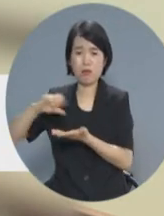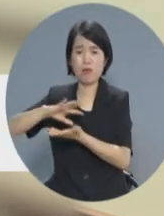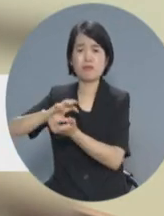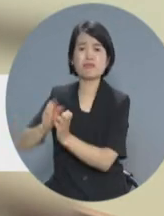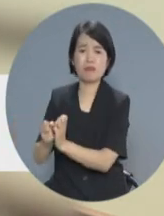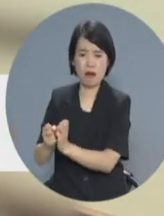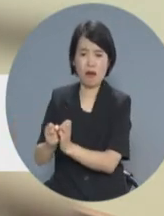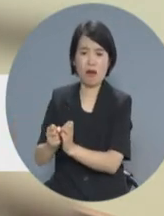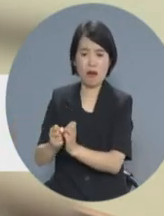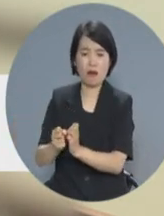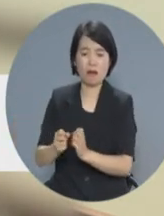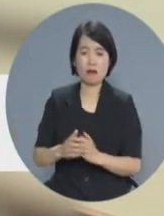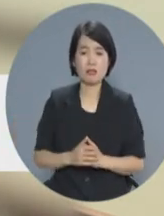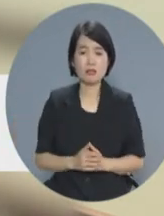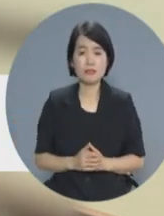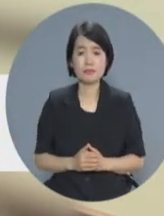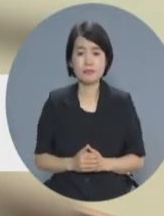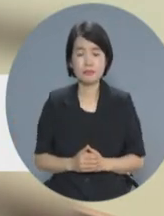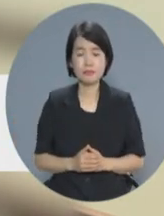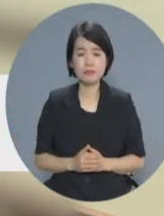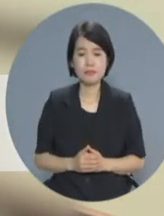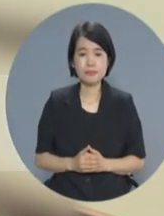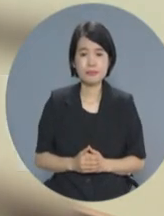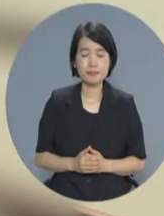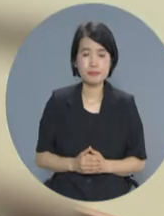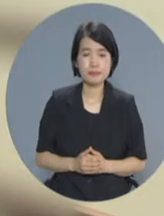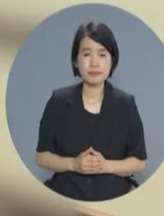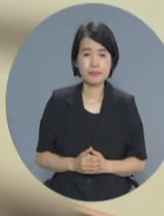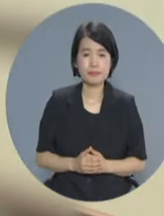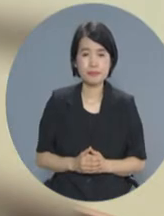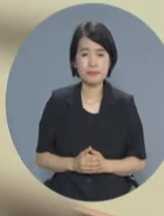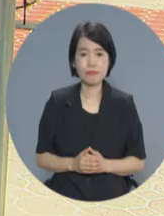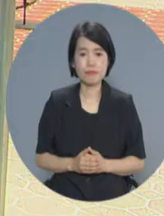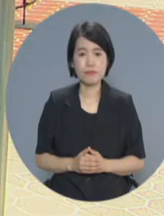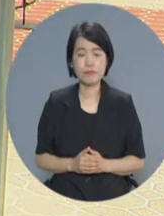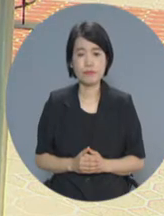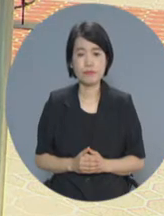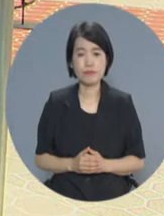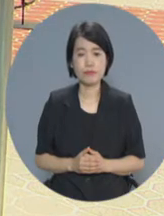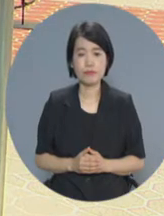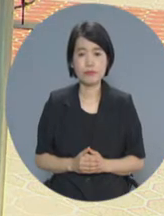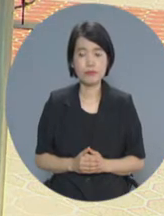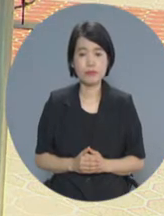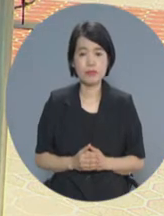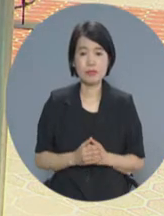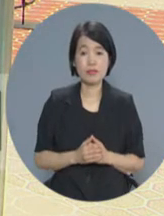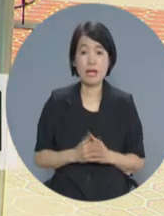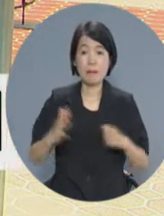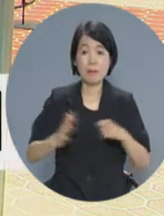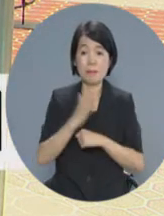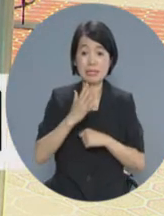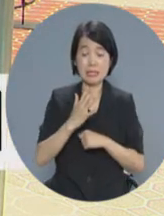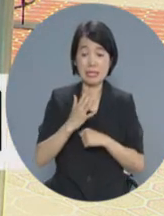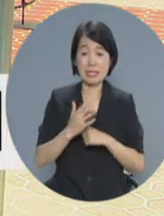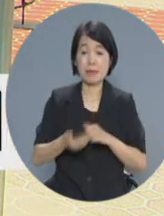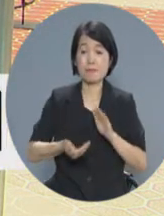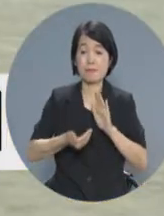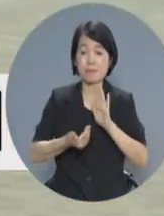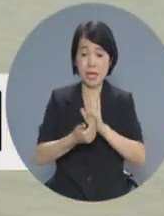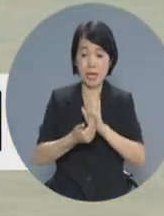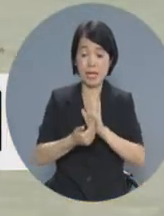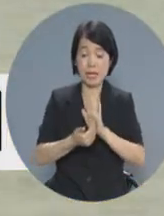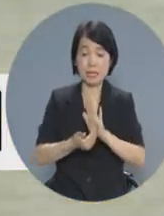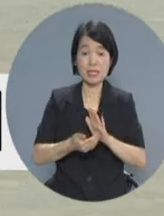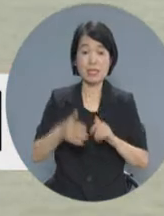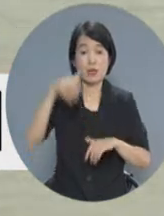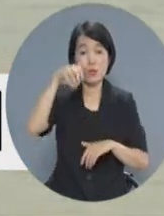다 끌려가지고 지금 다 이렇게 헝클어져 있는 상태거든요. 방파제 조성공사 현장 주변 300m에는